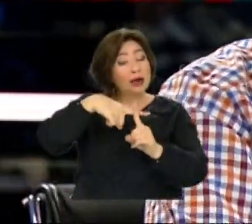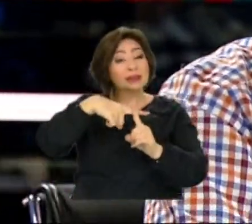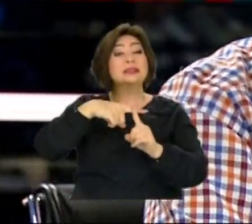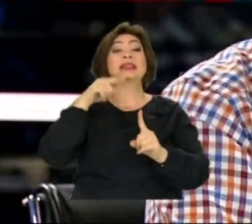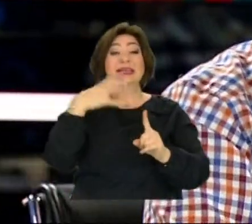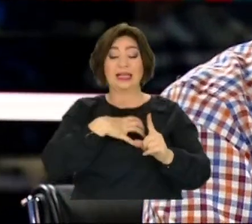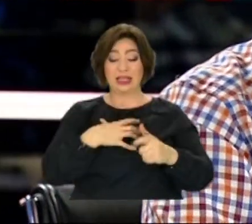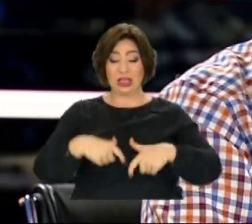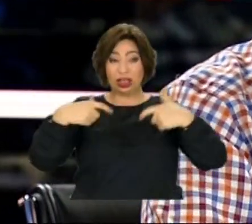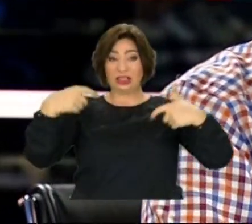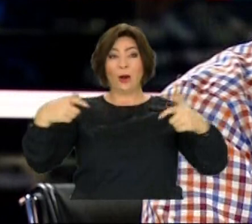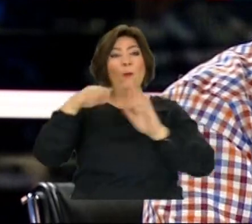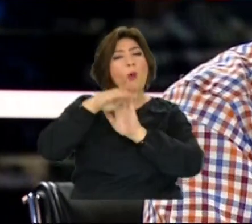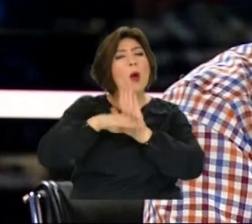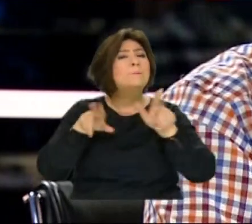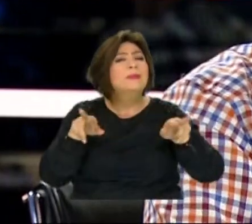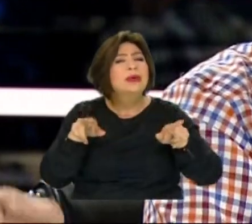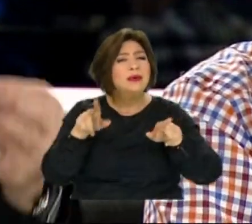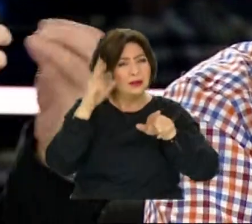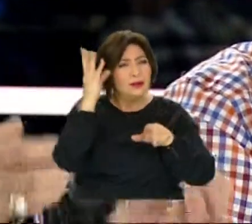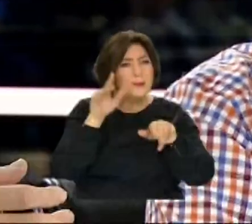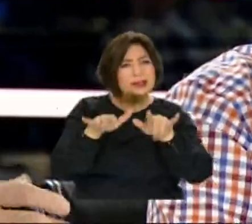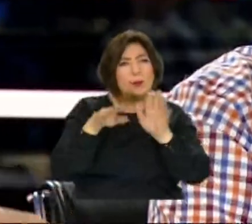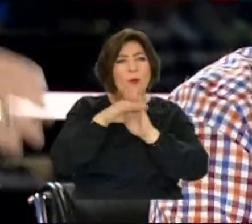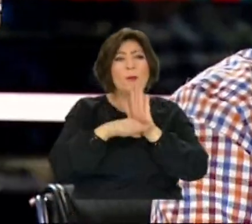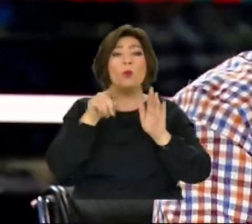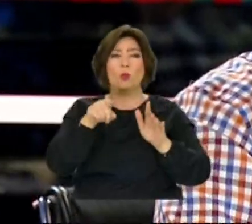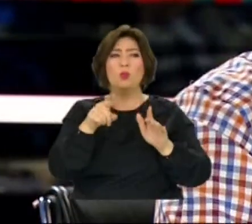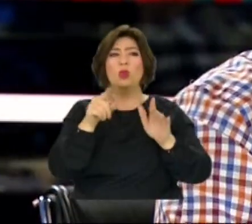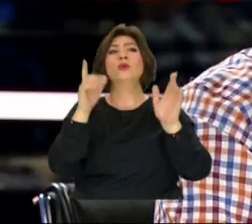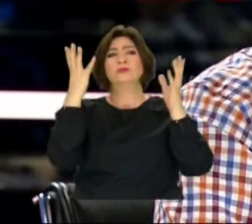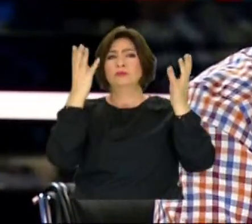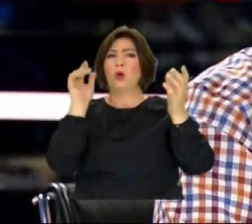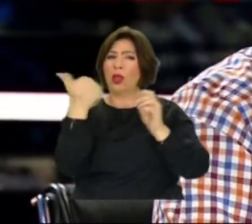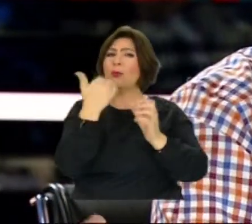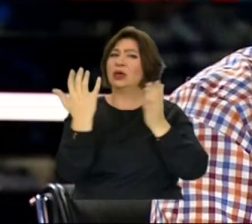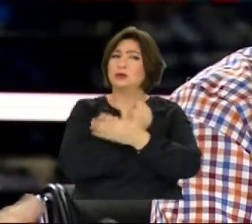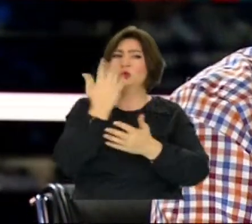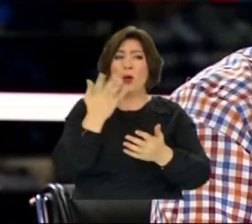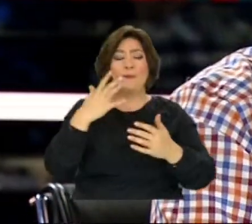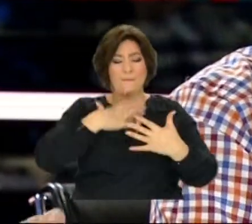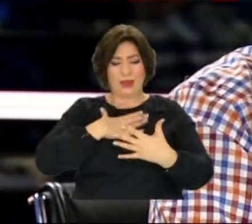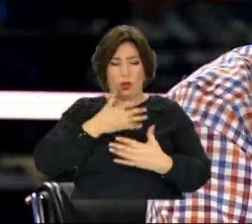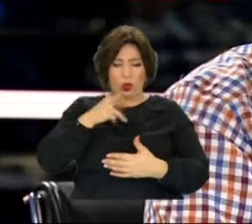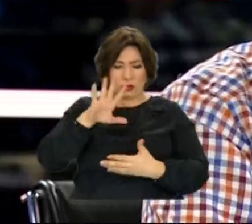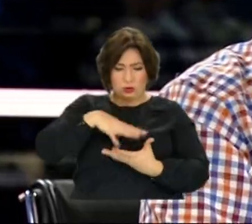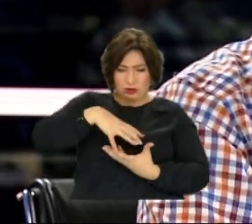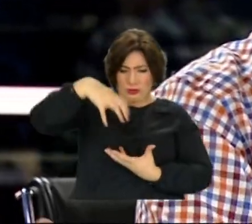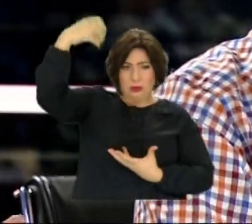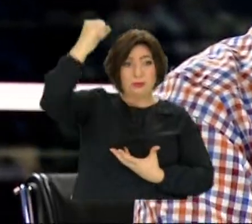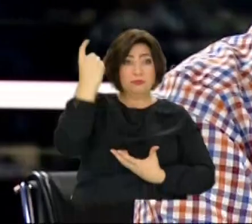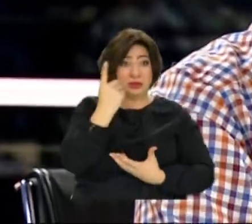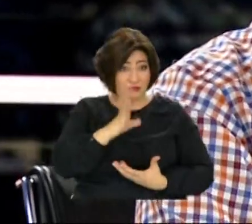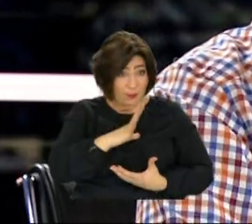kendisini geliştiren bir program gibidir. Ve bu bir mahiyet kazanıyor. Beden öldükten sonra çekilip giden bir şey var mı yok mu?